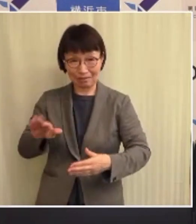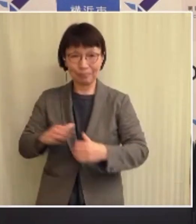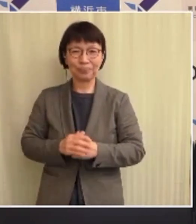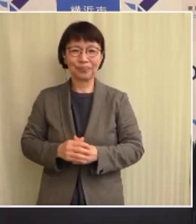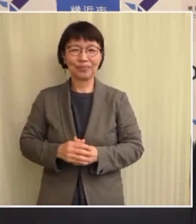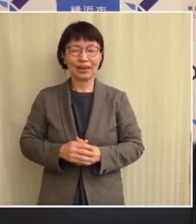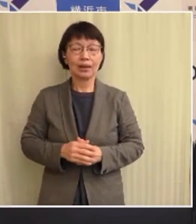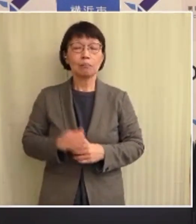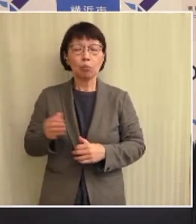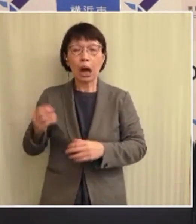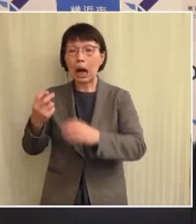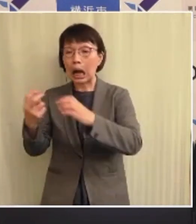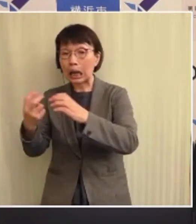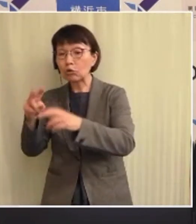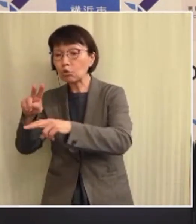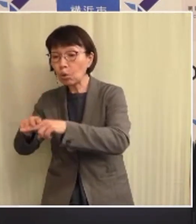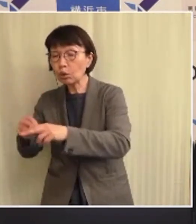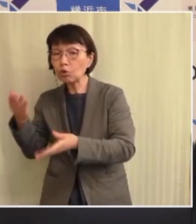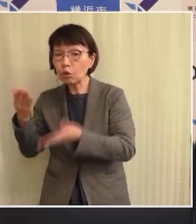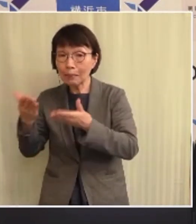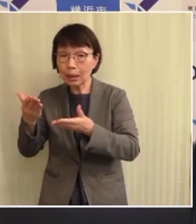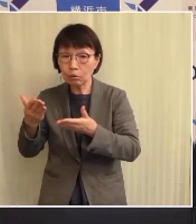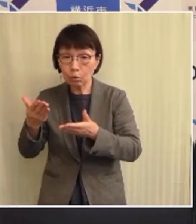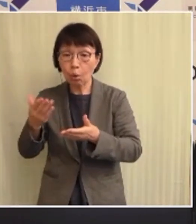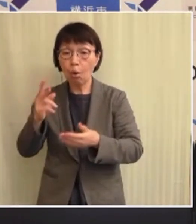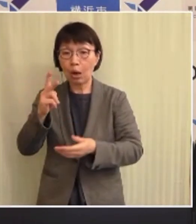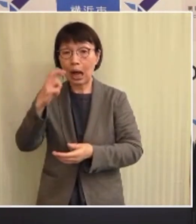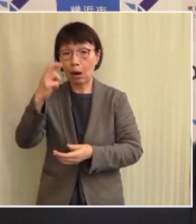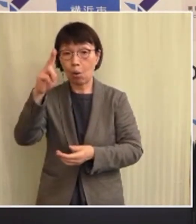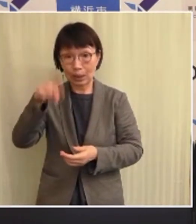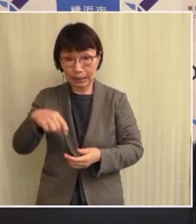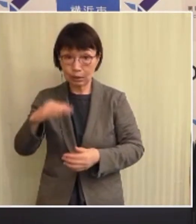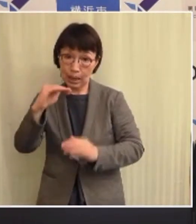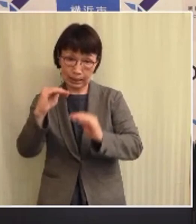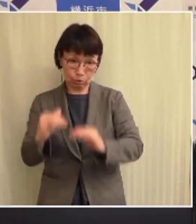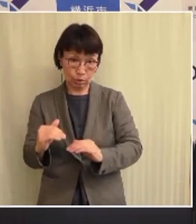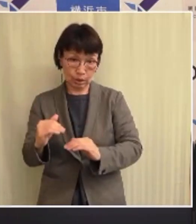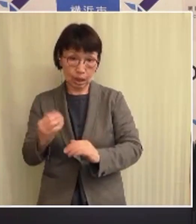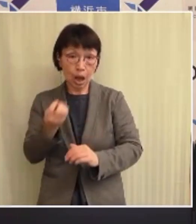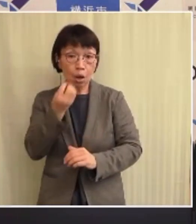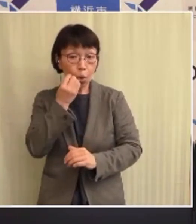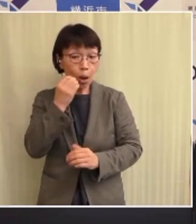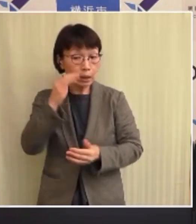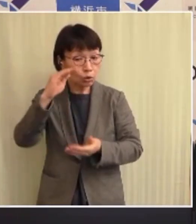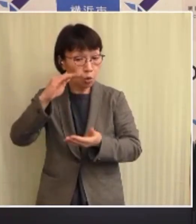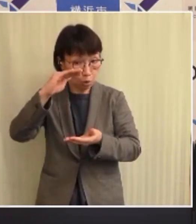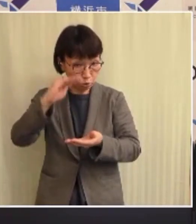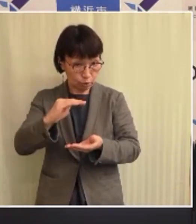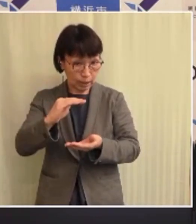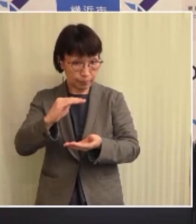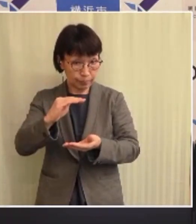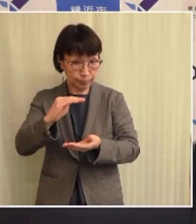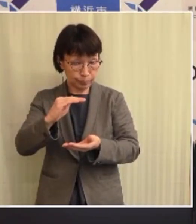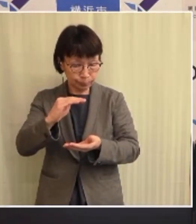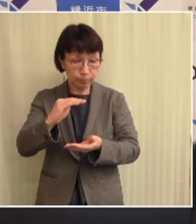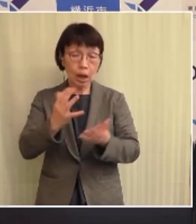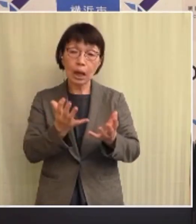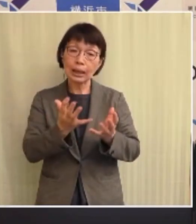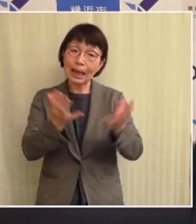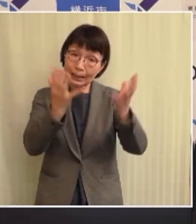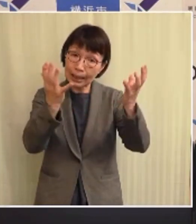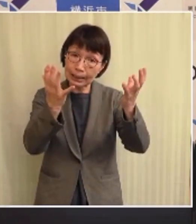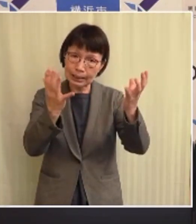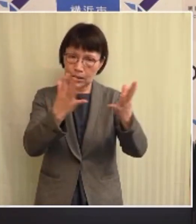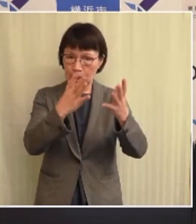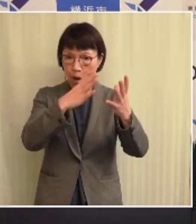て、低カロリーであり、ご飯の量も少ないですし、あと、野菜があとかな